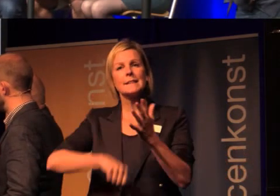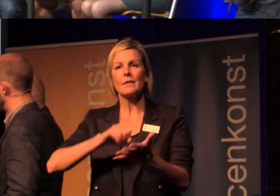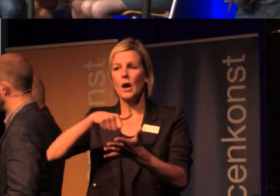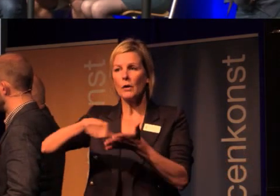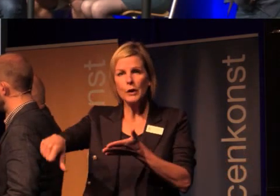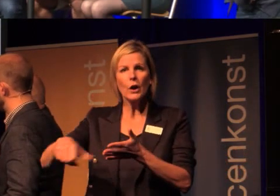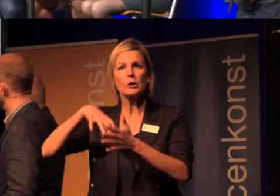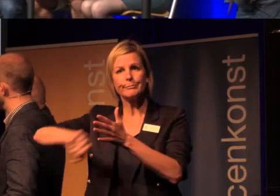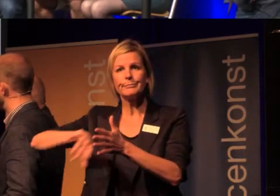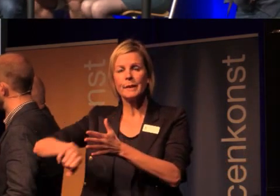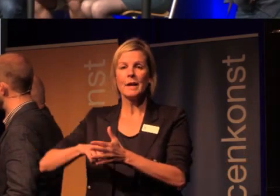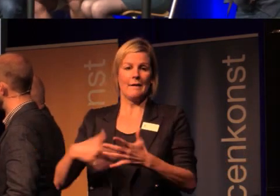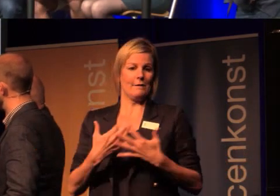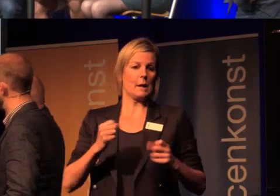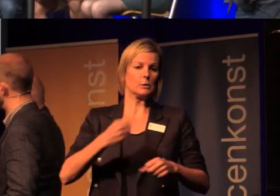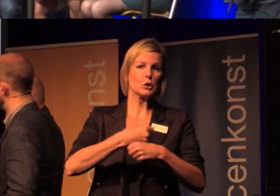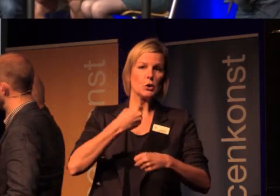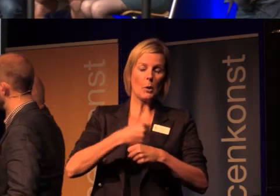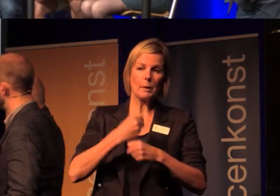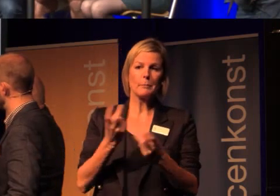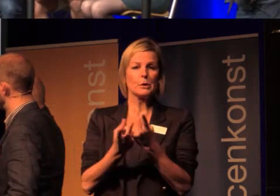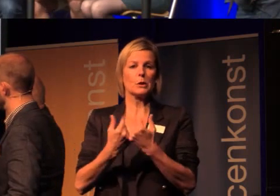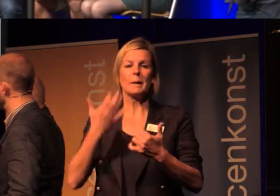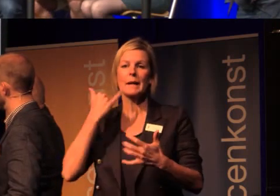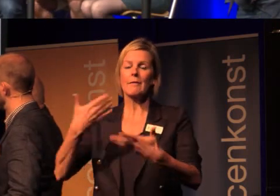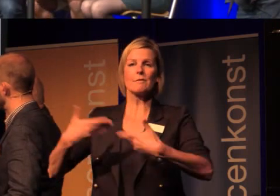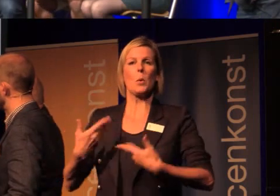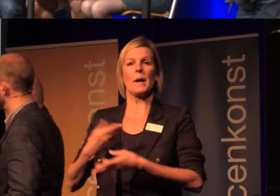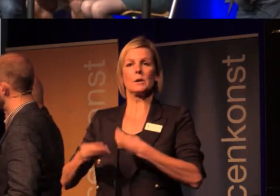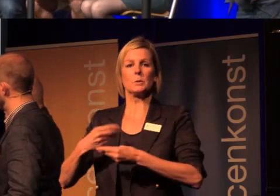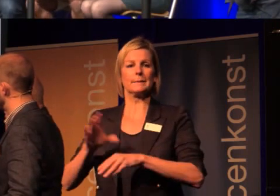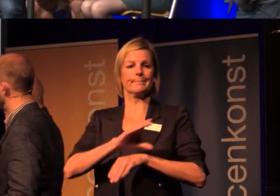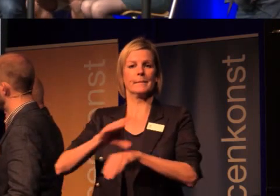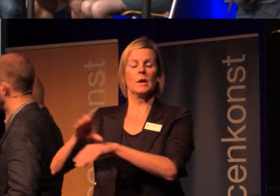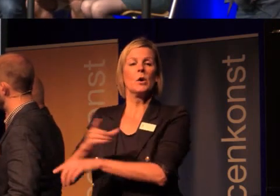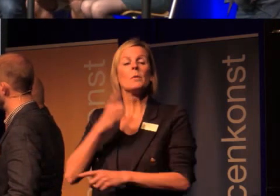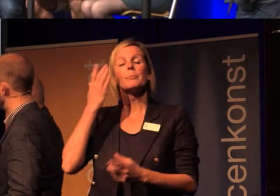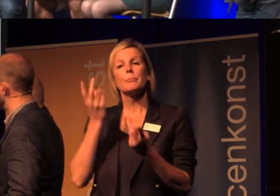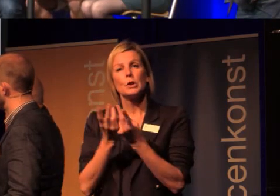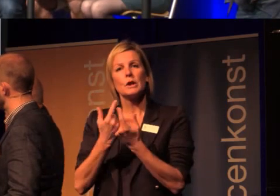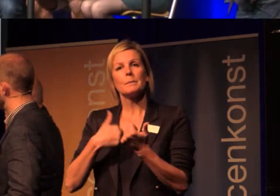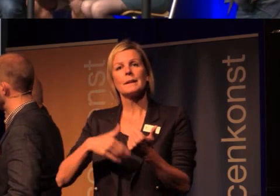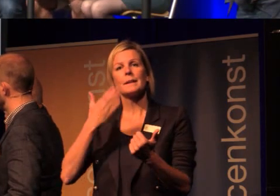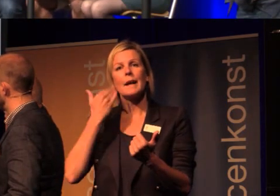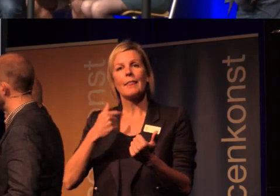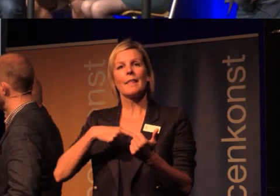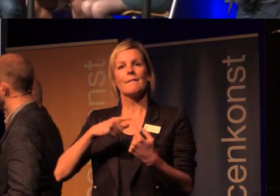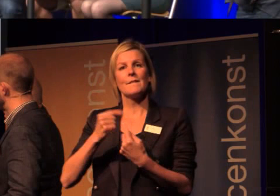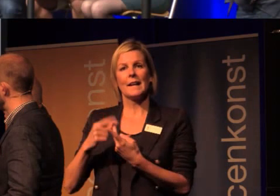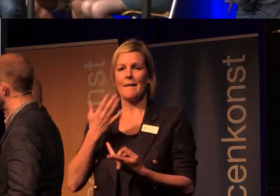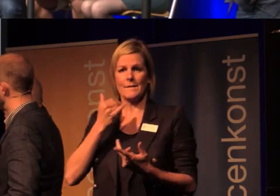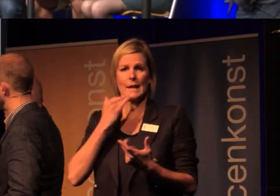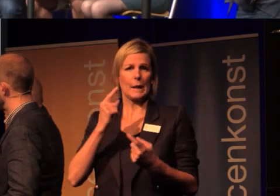till människor som arbetar så att fler själva kan få ekonomiskt utrymme att välja den kulturpolitik som de vill. Det handlar också om företagande och skapande